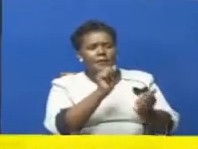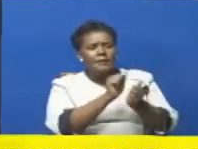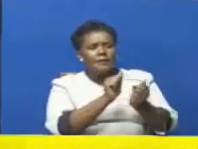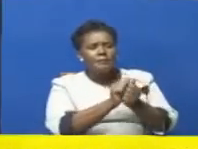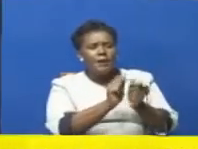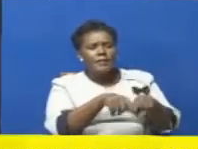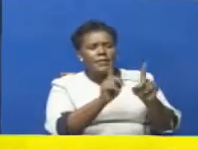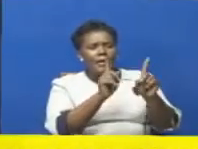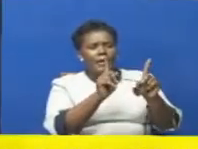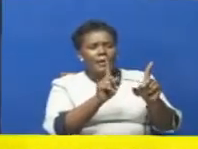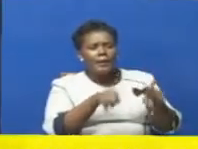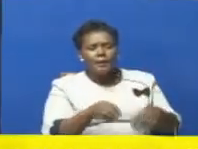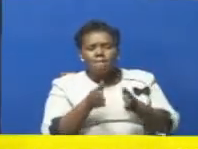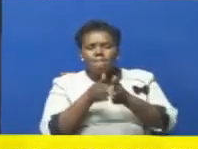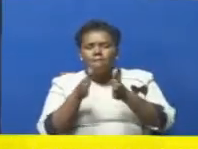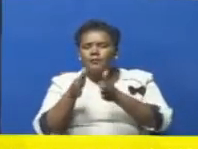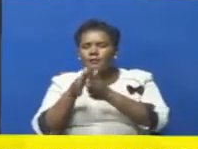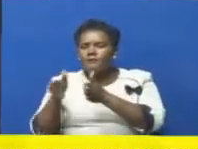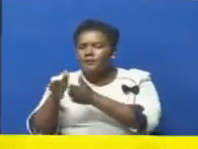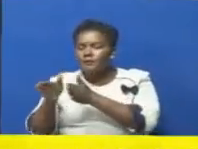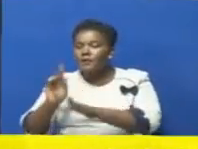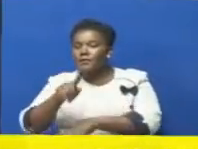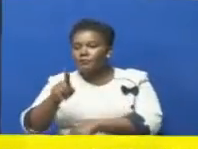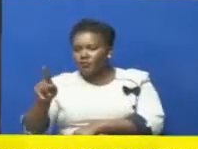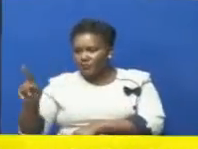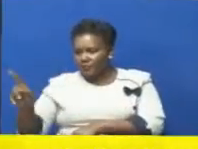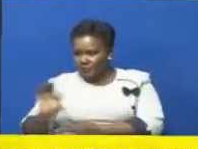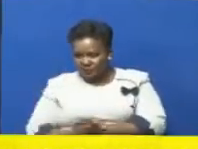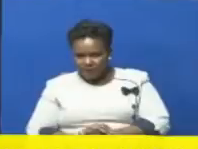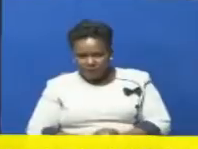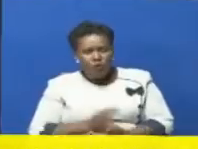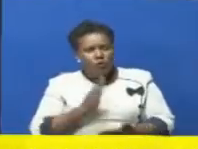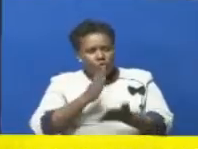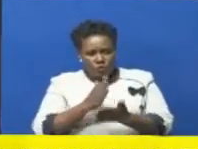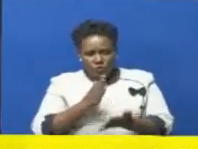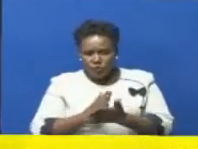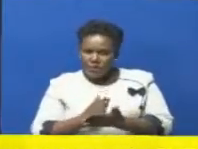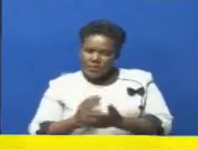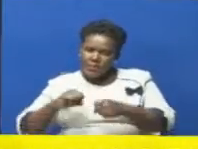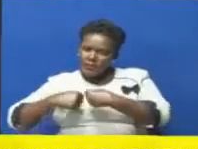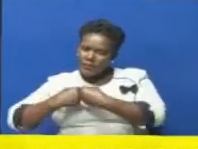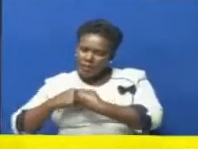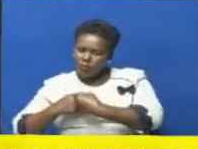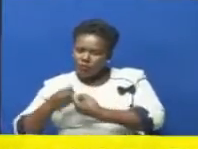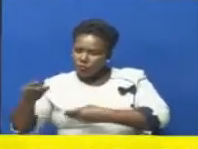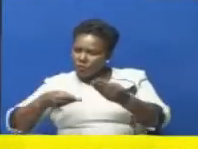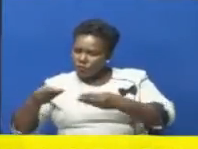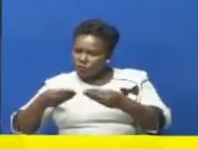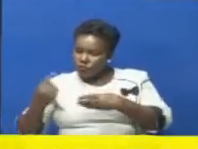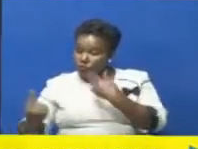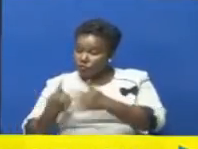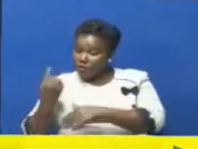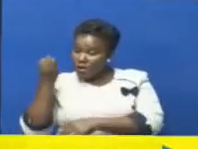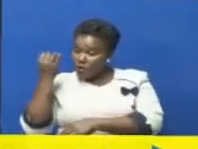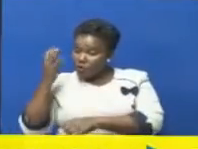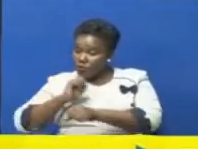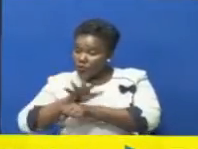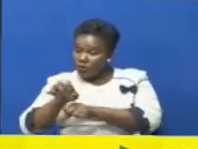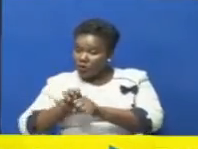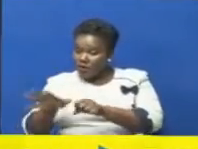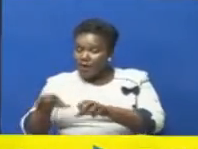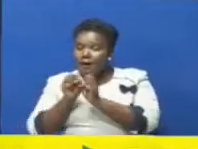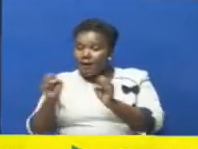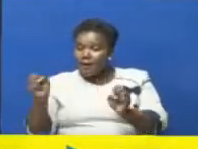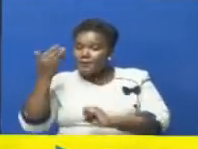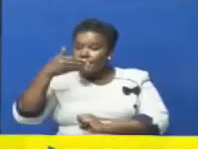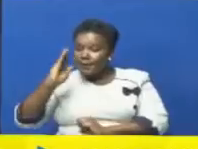fursa lukuki. Amesema pamoja na changamoto za kiuchumi zilizosababishwa na uviko 19, serikali imeendelea kuchukua